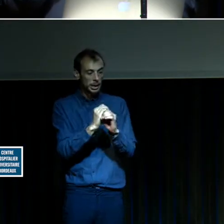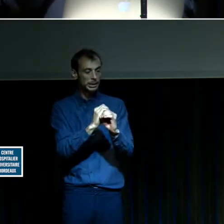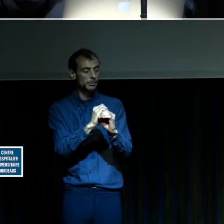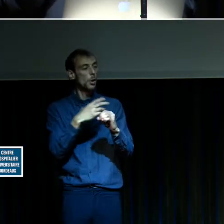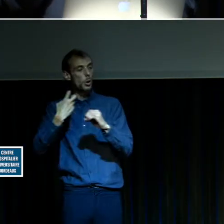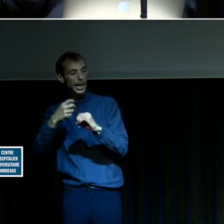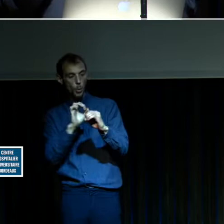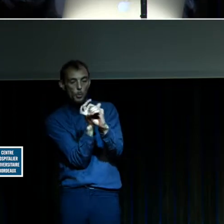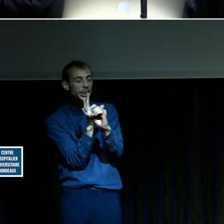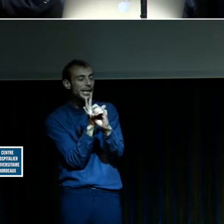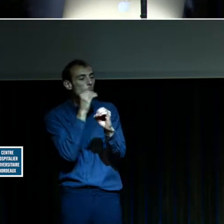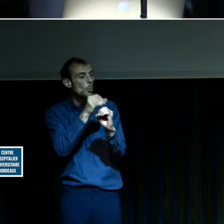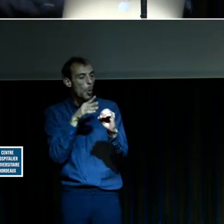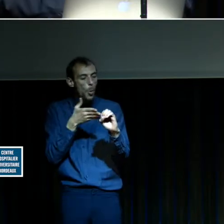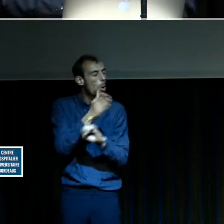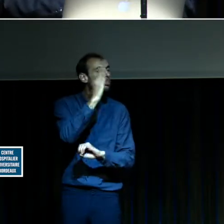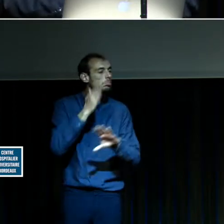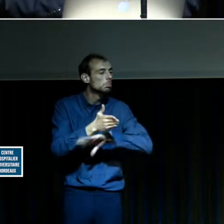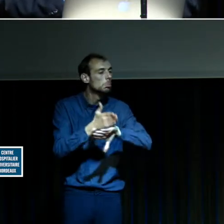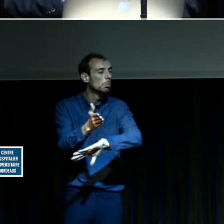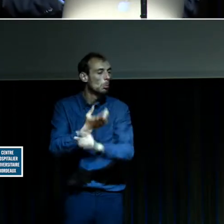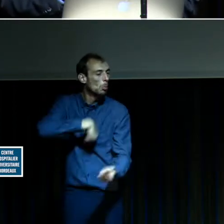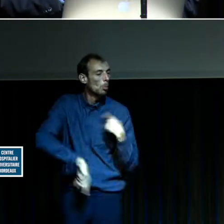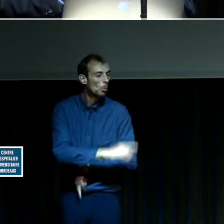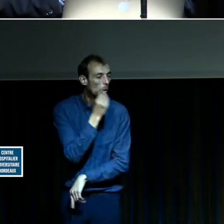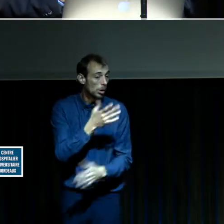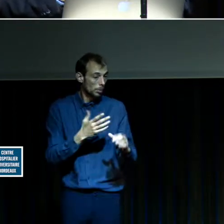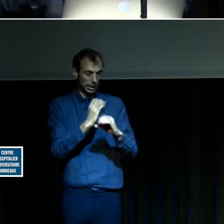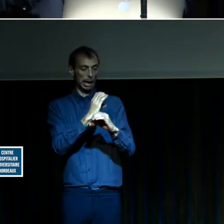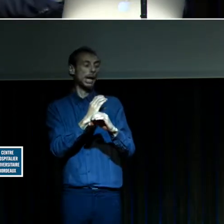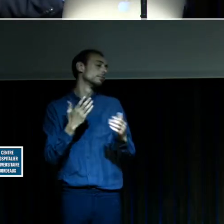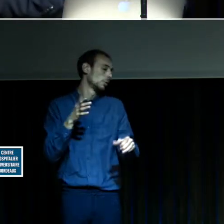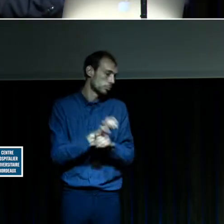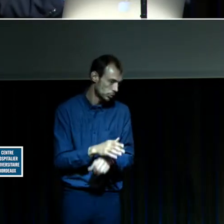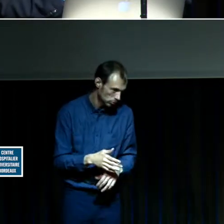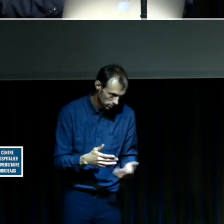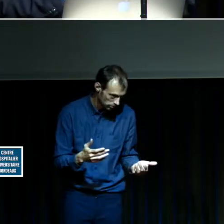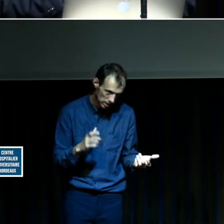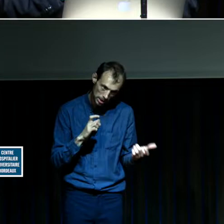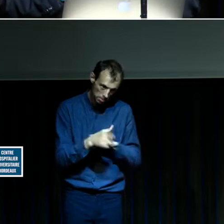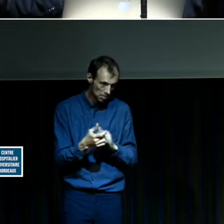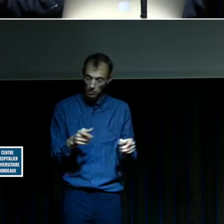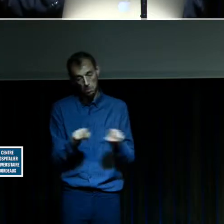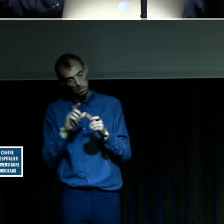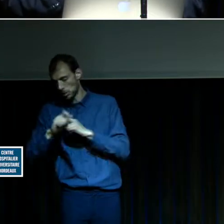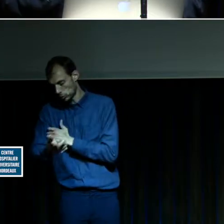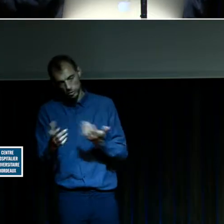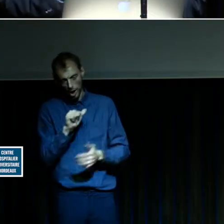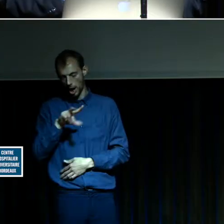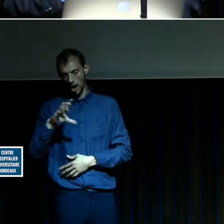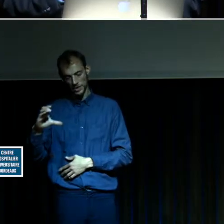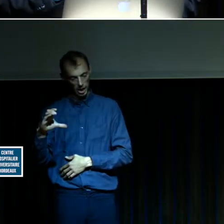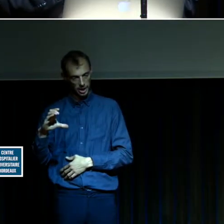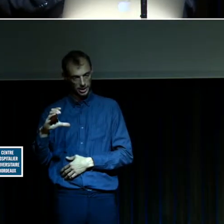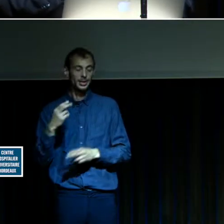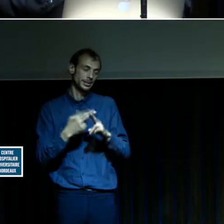Mais dès que l'artère est plus petite, il bouche l'artère. Les conséquences sont exactement les mêmes. C'est un accident vasculaire cérébral. On appelle ça